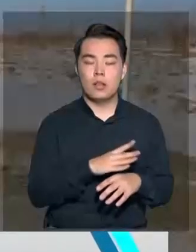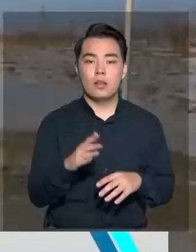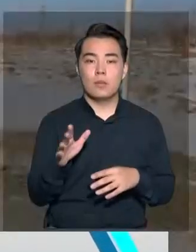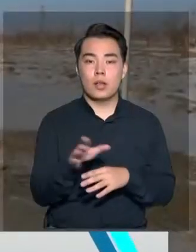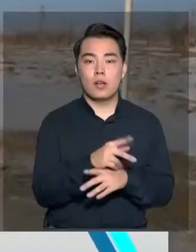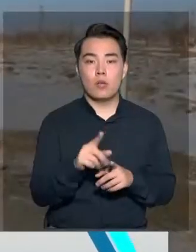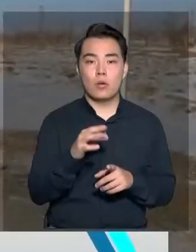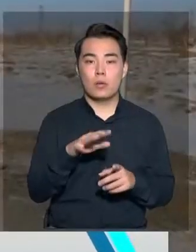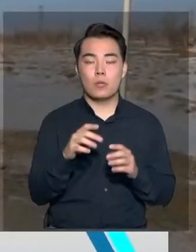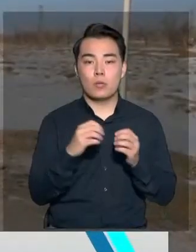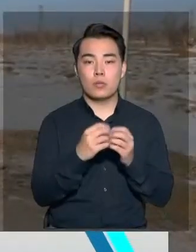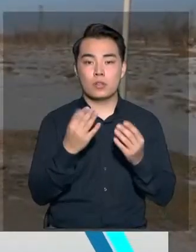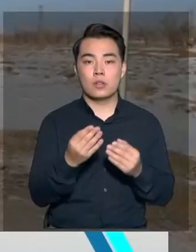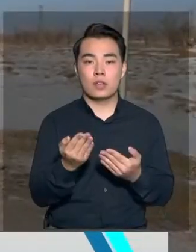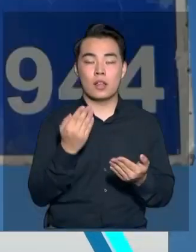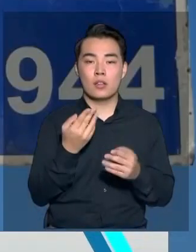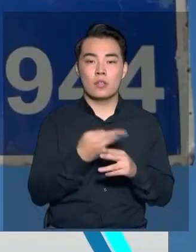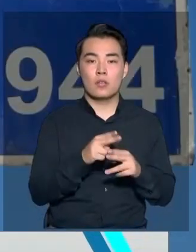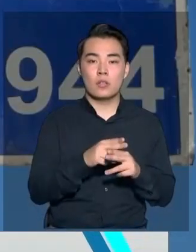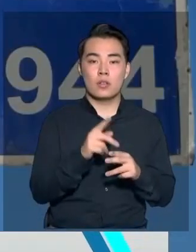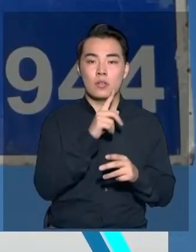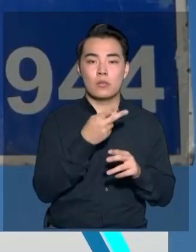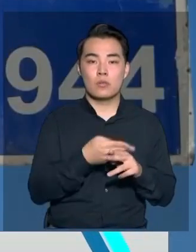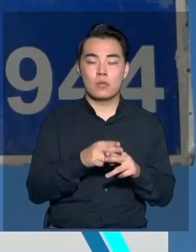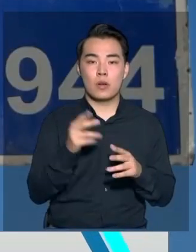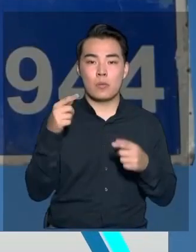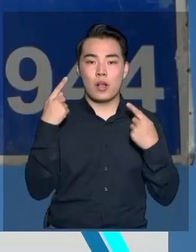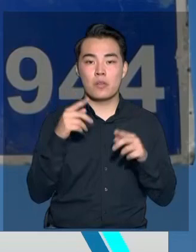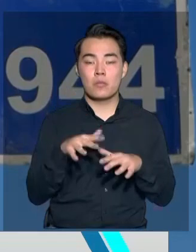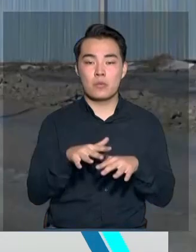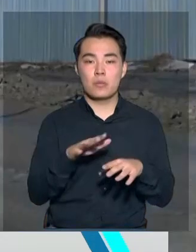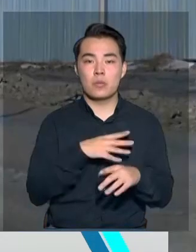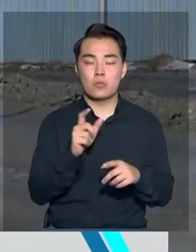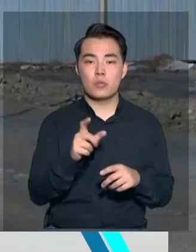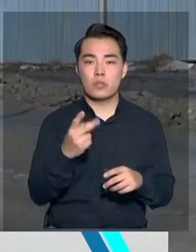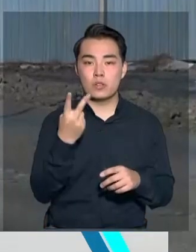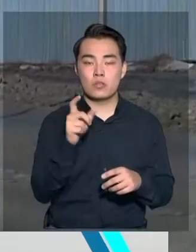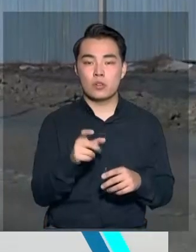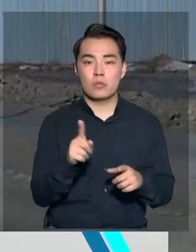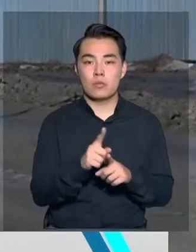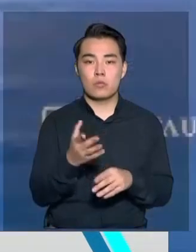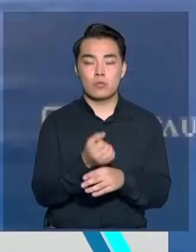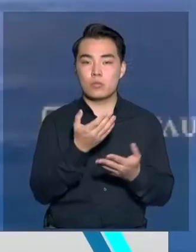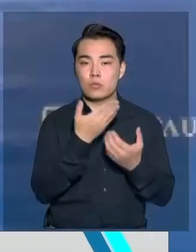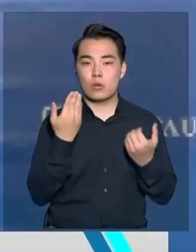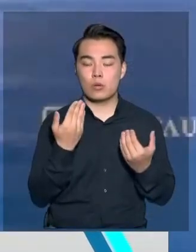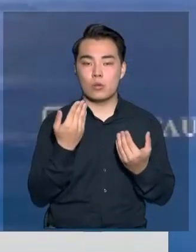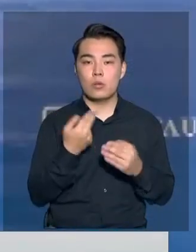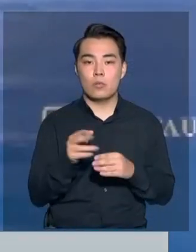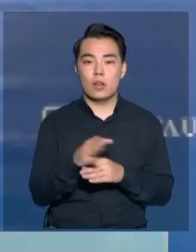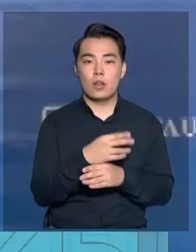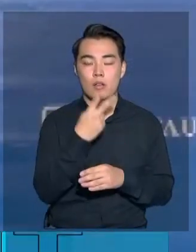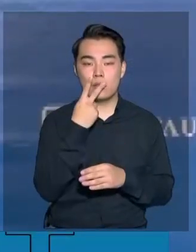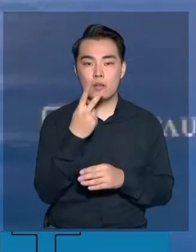облыста 10 күн бұрын мал іздеуге шығып қайта оралмаған 2 шопан әлі табылмады. Оларды іздестіру жұмыстары жалғасуда. Осыған